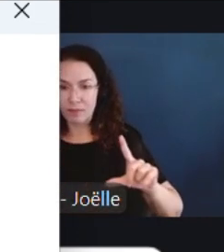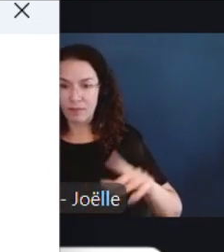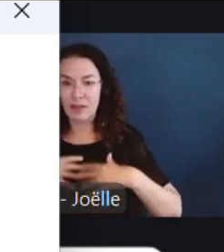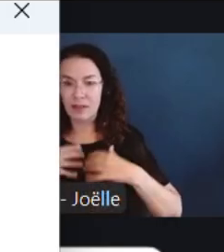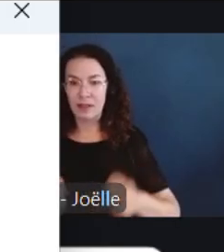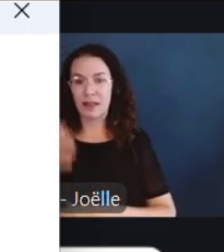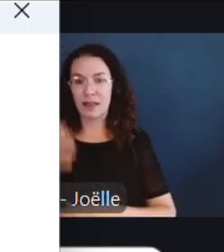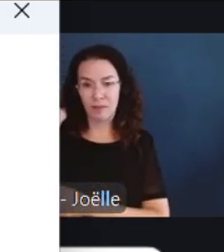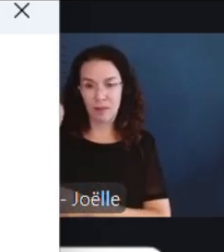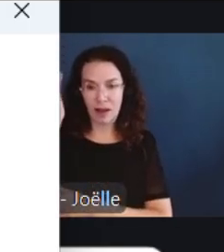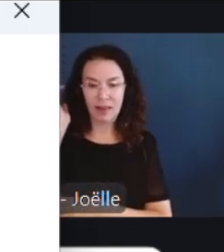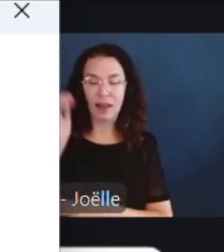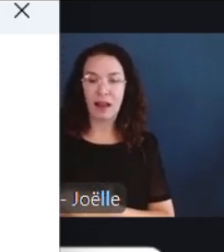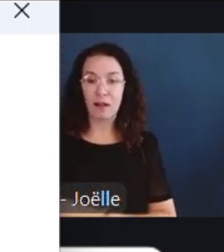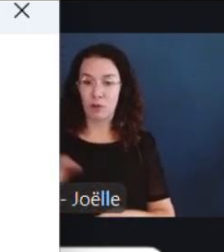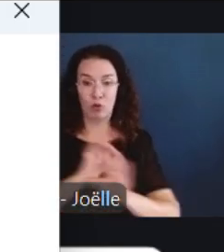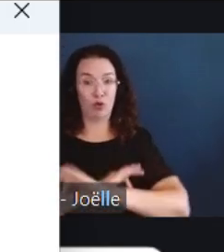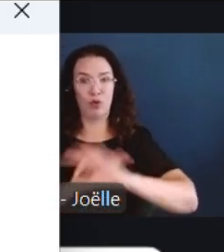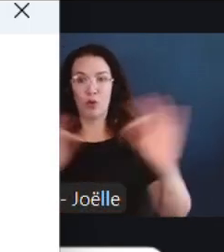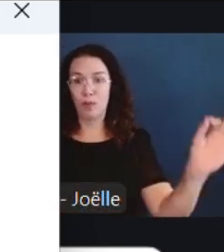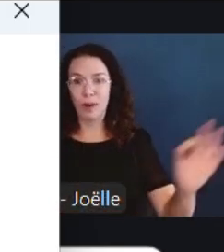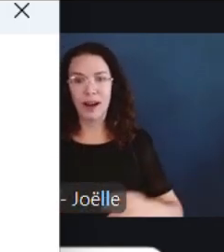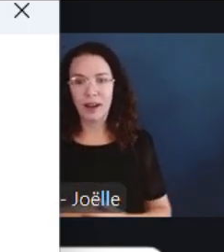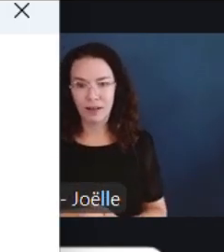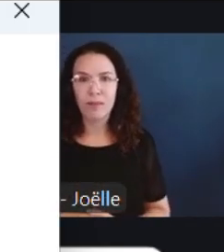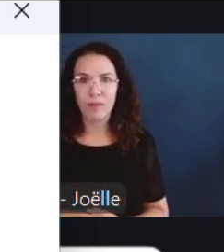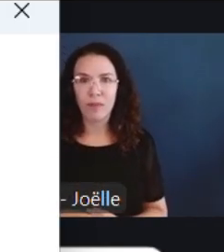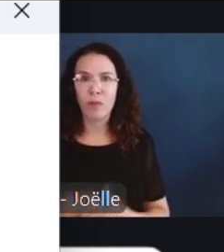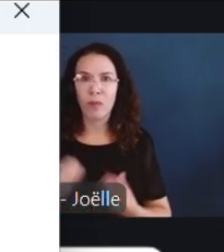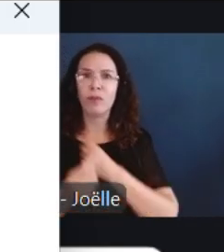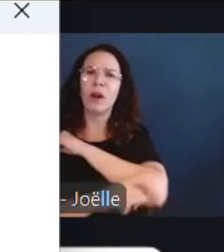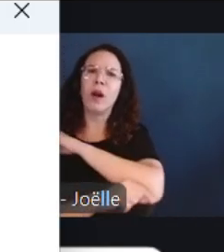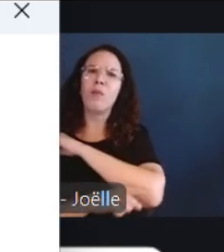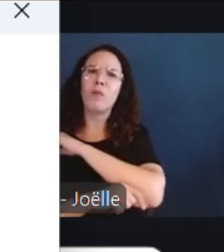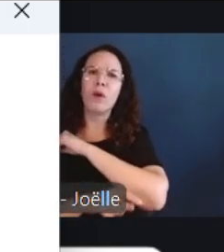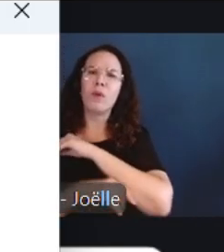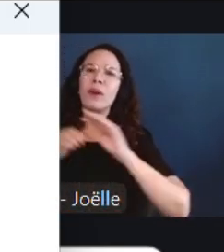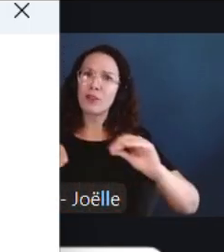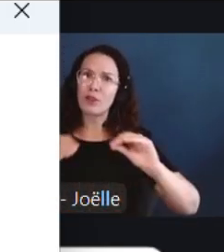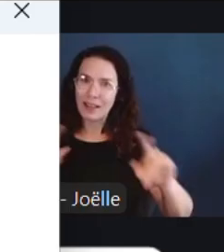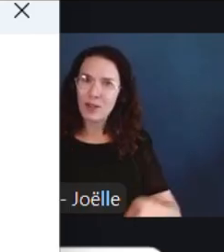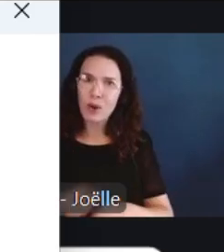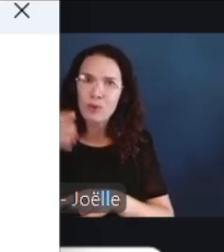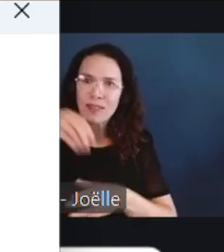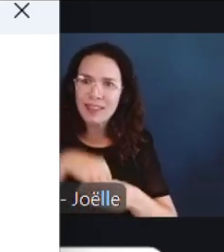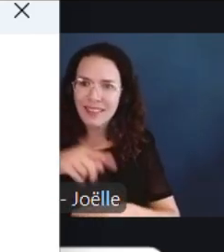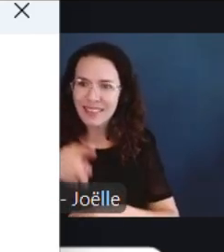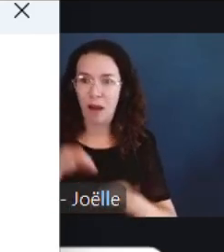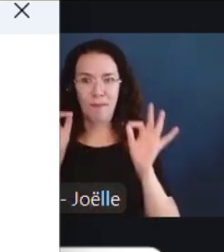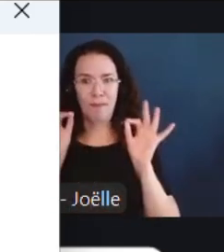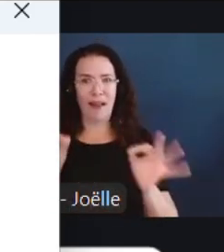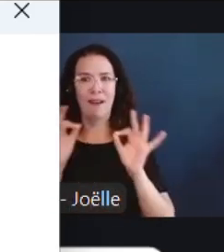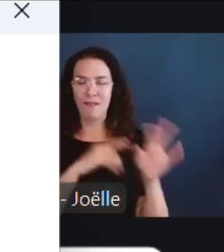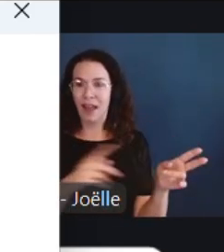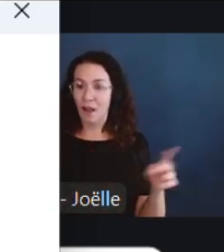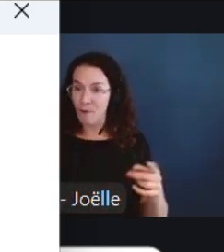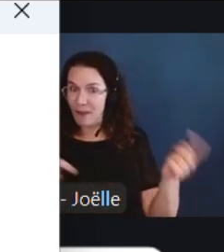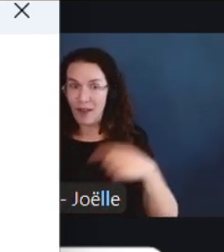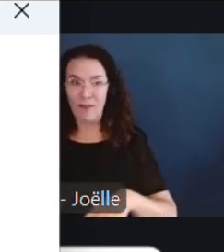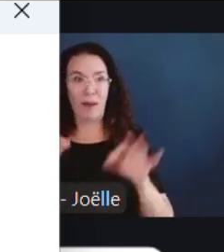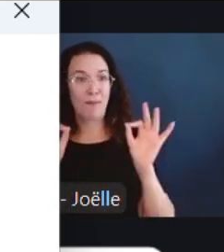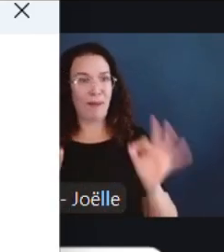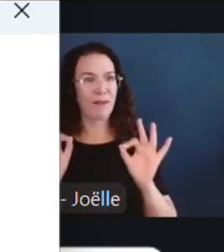santé mentale. C'est super. Aussi beaucoup de personnel du secteur de l'éducation. On est heureux de vous voir